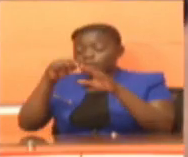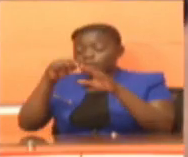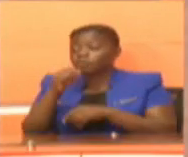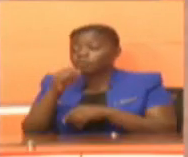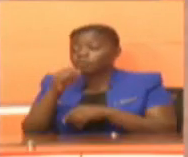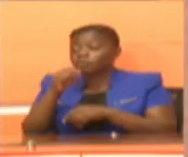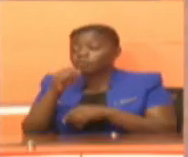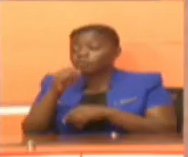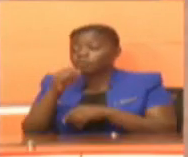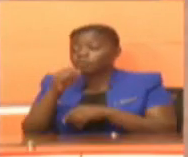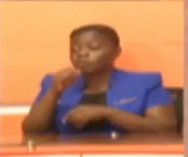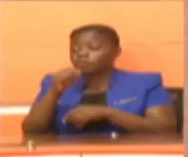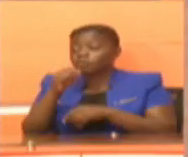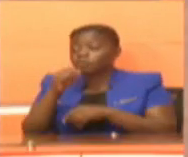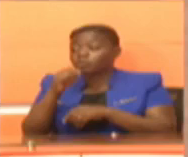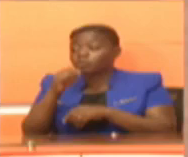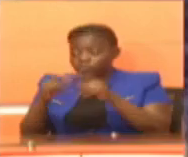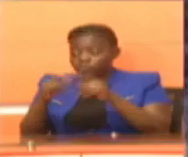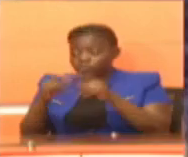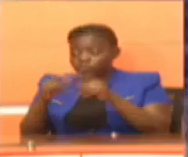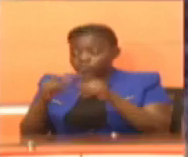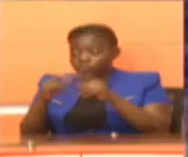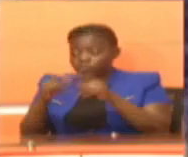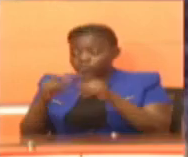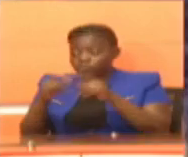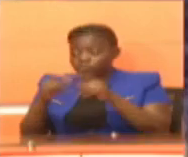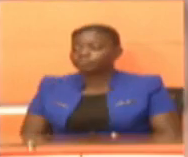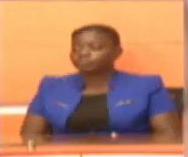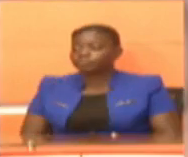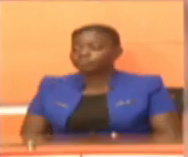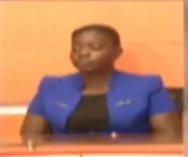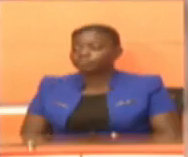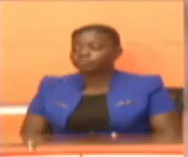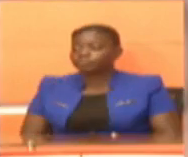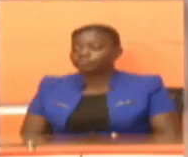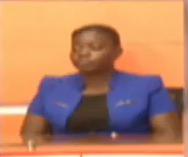abadde balinze ebifuluusi nabo bagobeddwawo